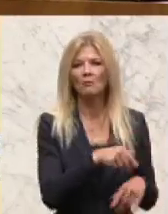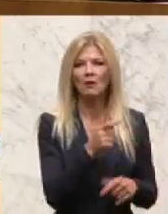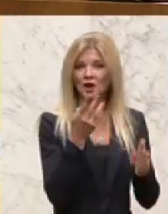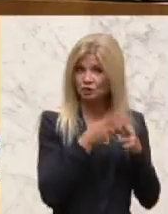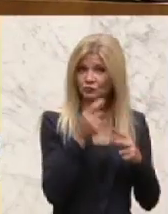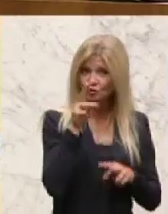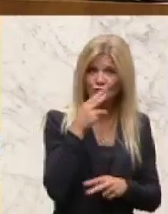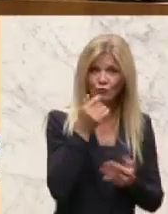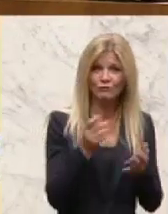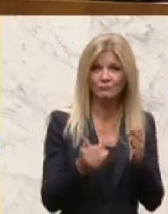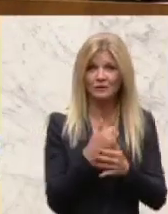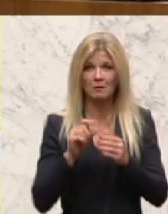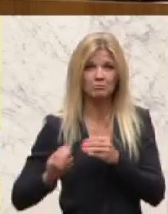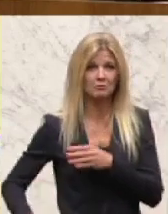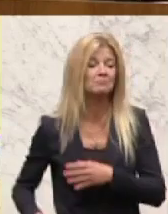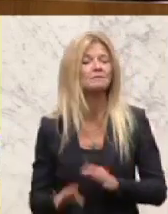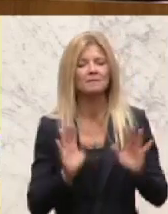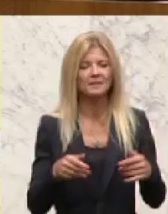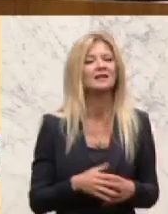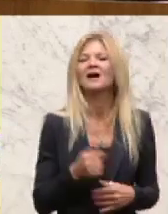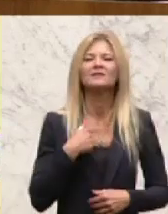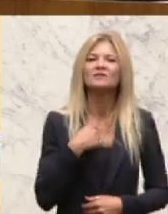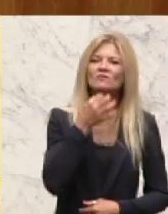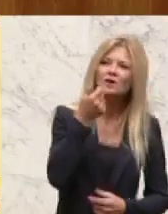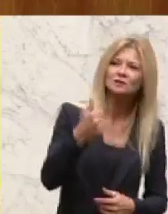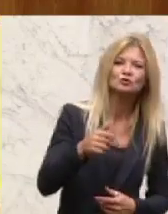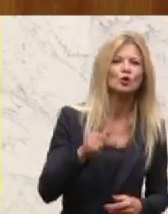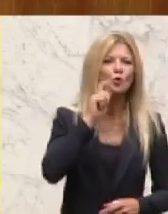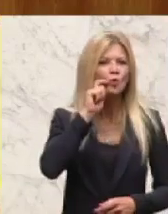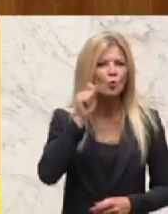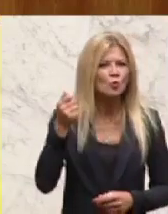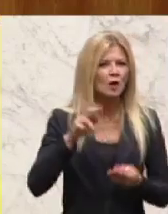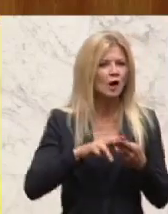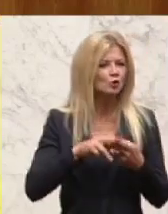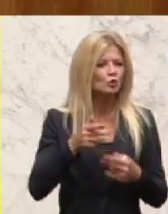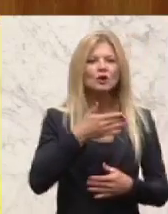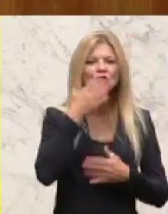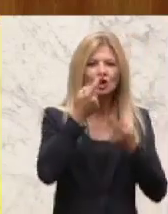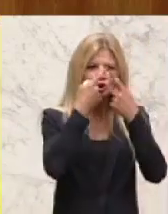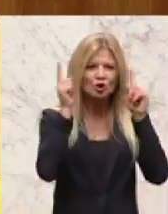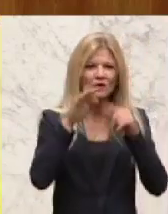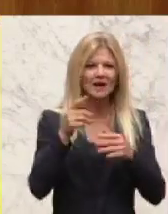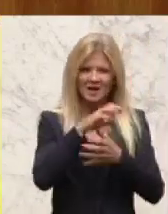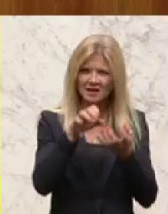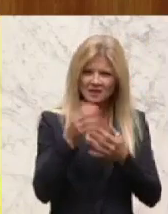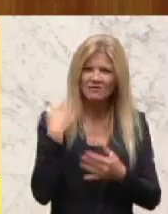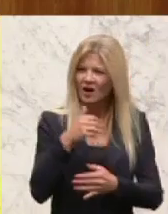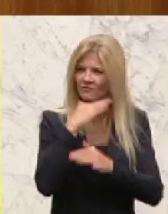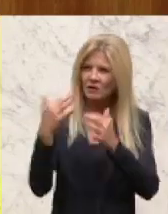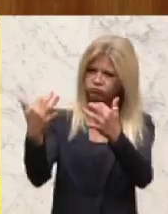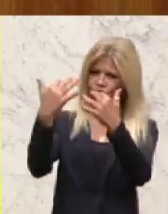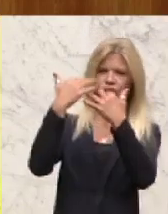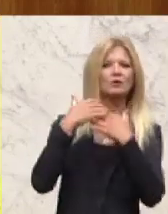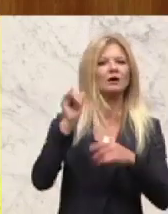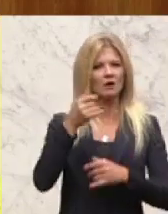nämlich noch dazu, warum nämlich bei Ungarn und Tschechoslowakei-Krise so viele zu uns gekommen sind und natürlich von uns